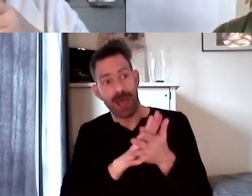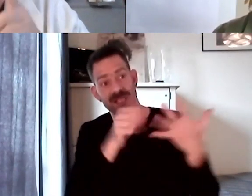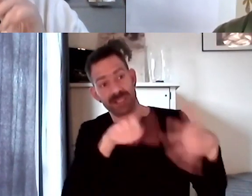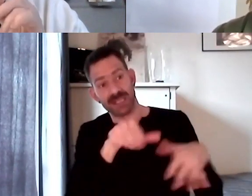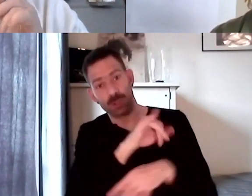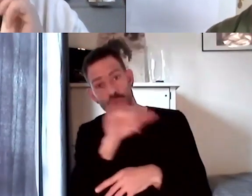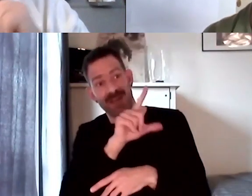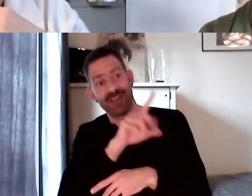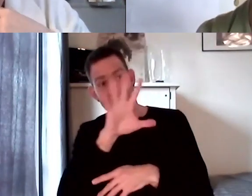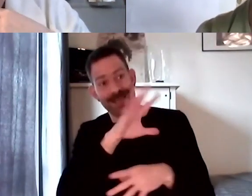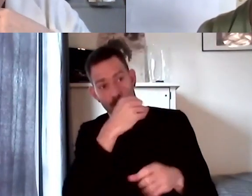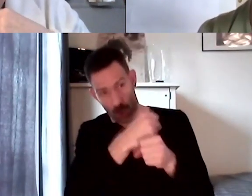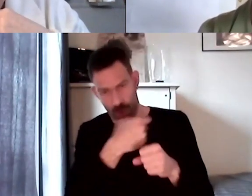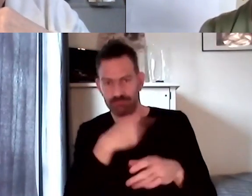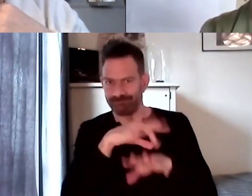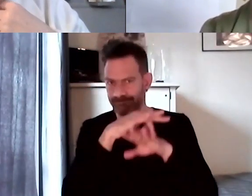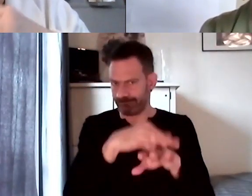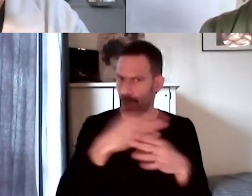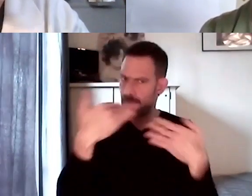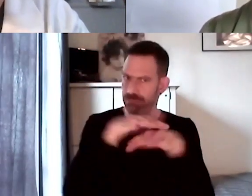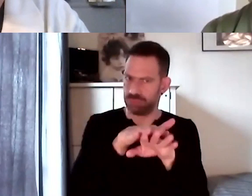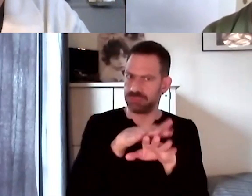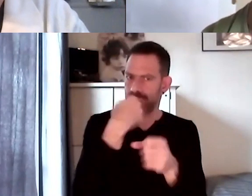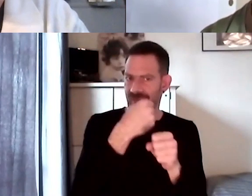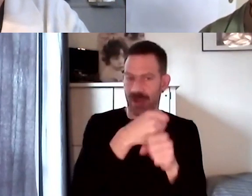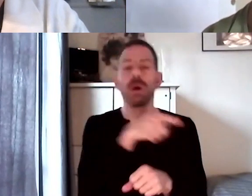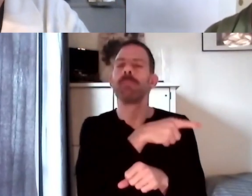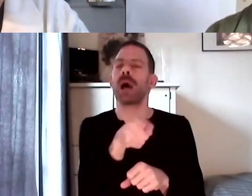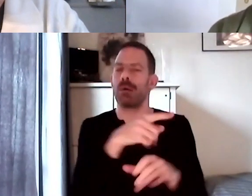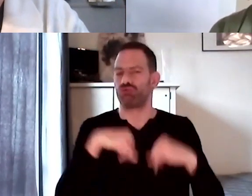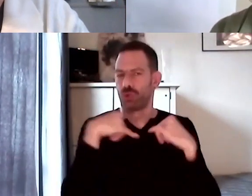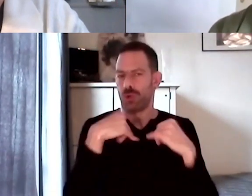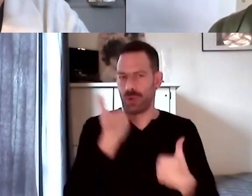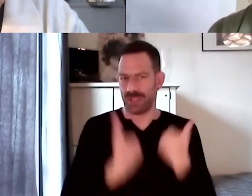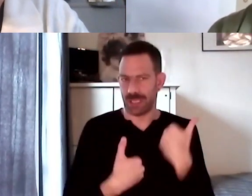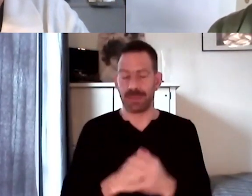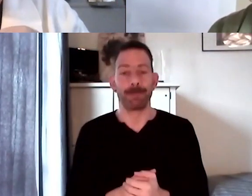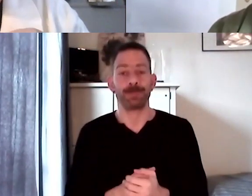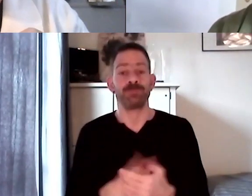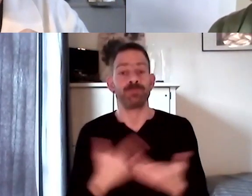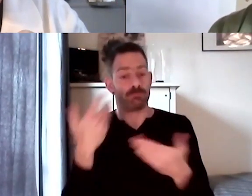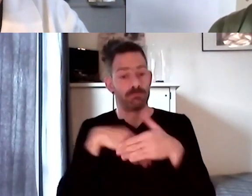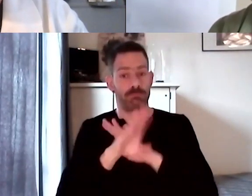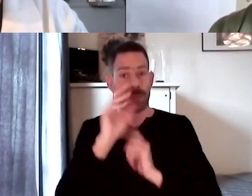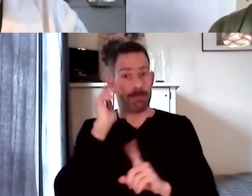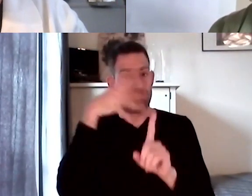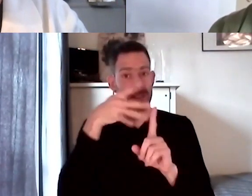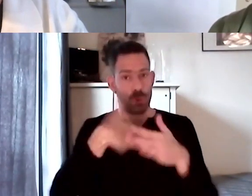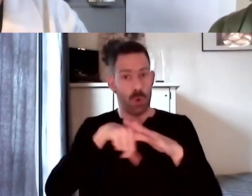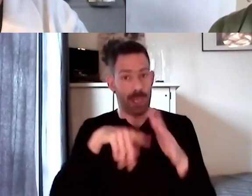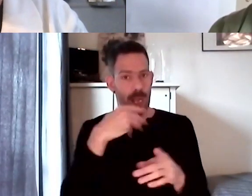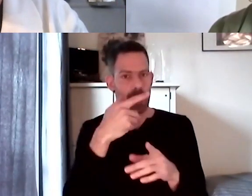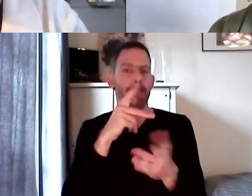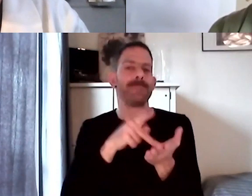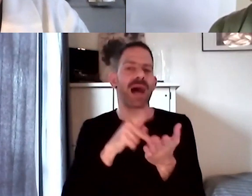l'emploi, des jeunes handicapés, donc vers l'emploi. Donc, effectivement, on travaille à la mission locale de Paris. On n'utilise pas les bilans de compétences